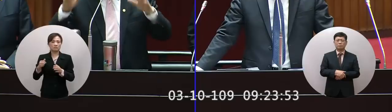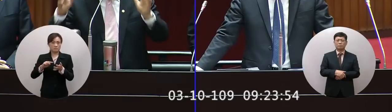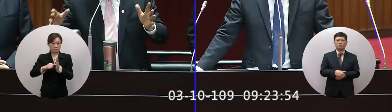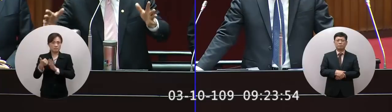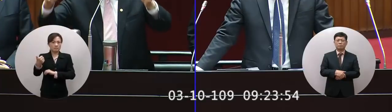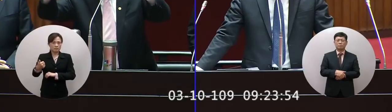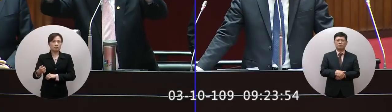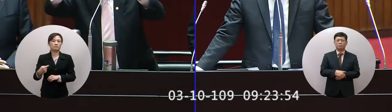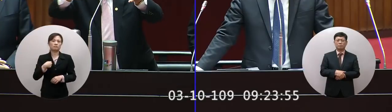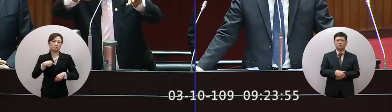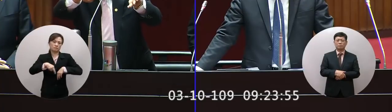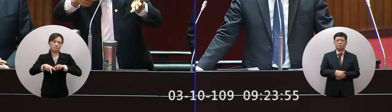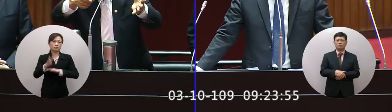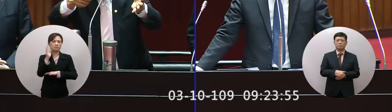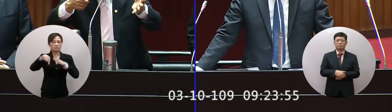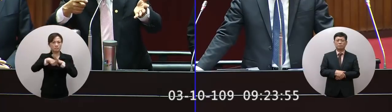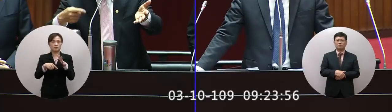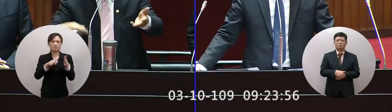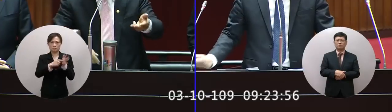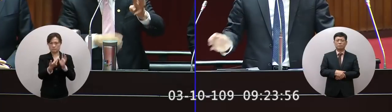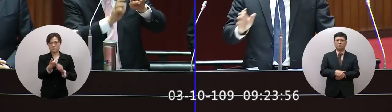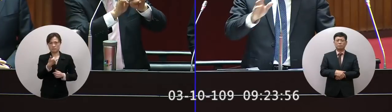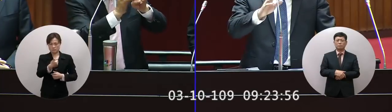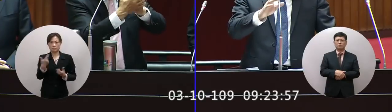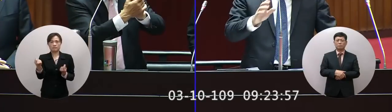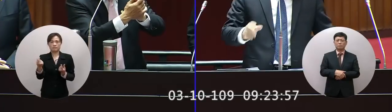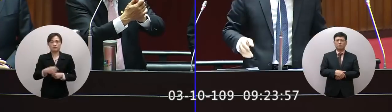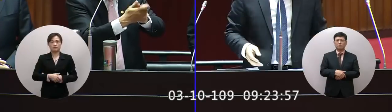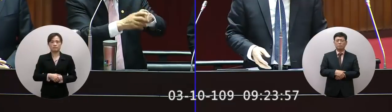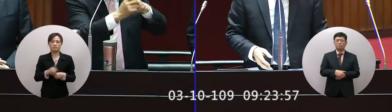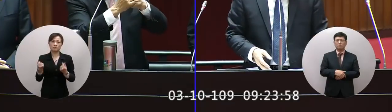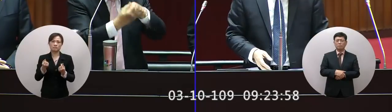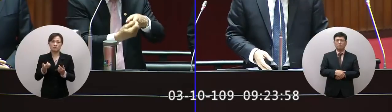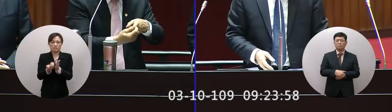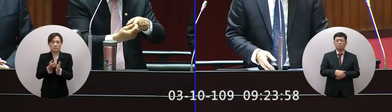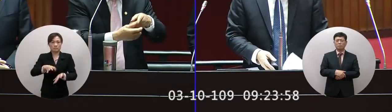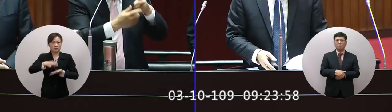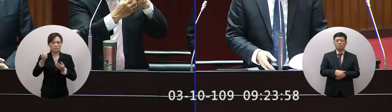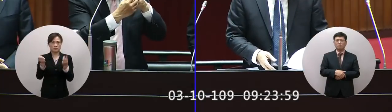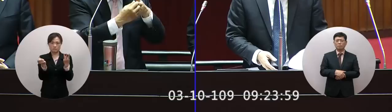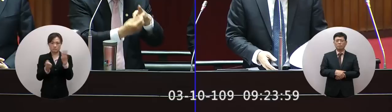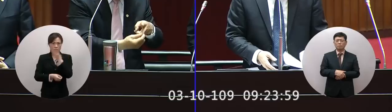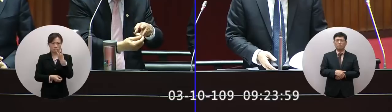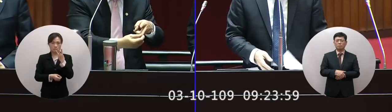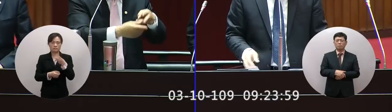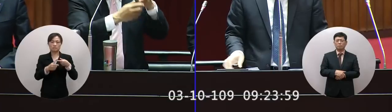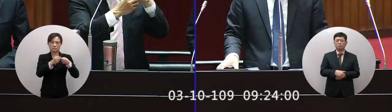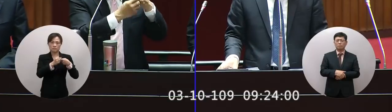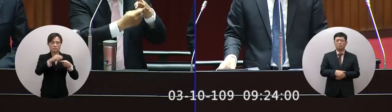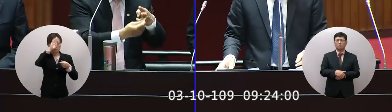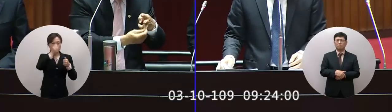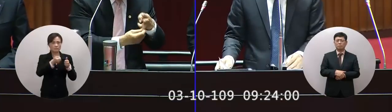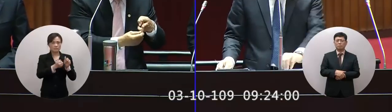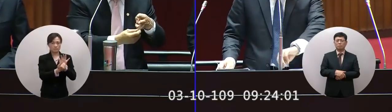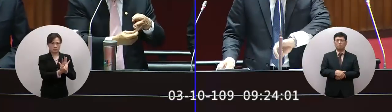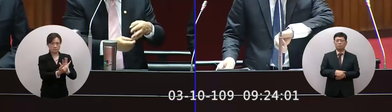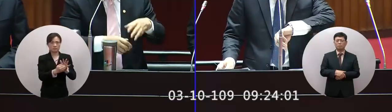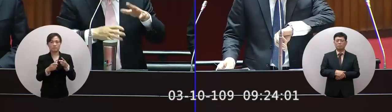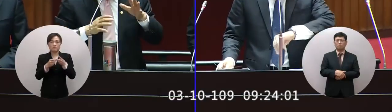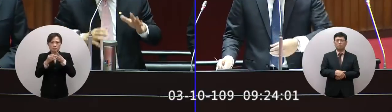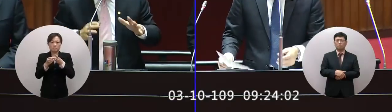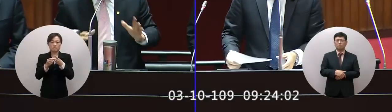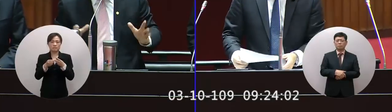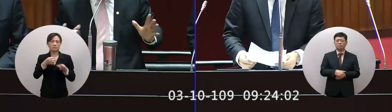外像我们这个特别条例里面就三大区块，防疫还要纾困还要振